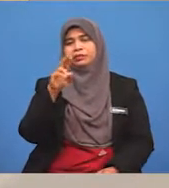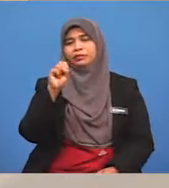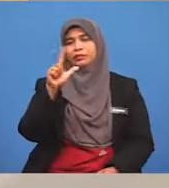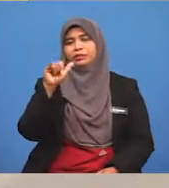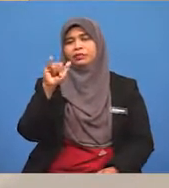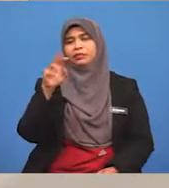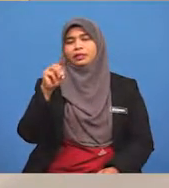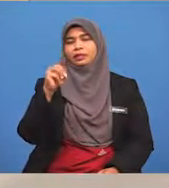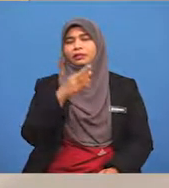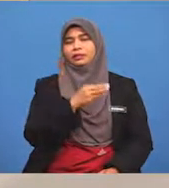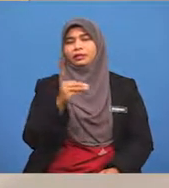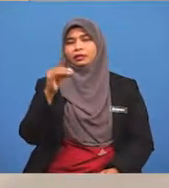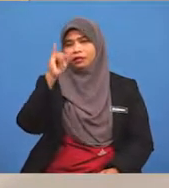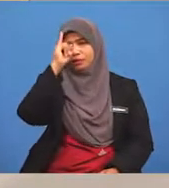At-Tirmizi.